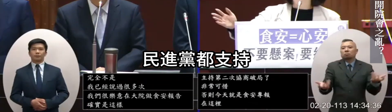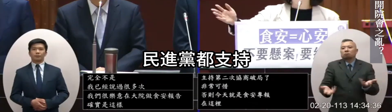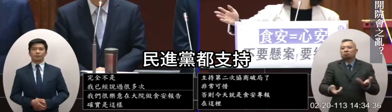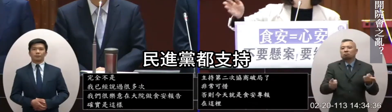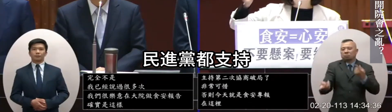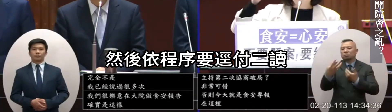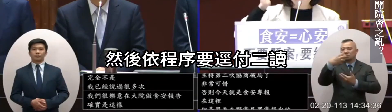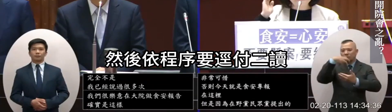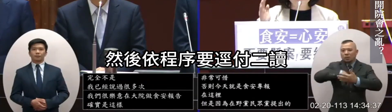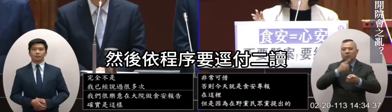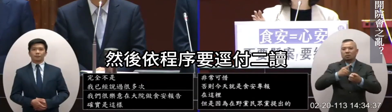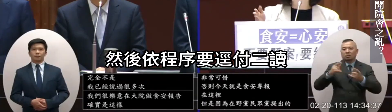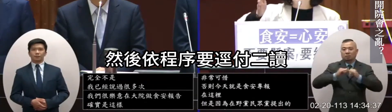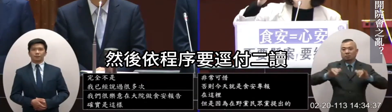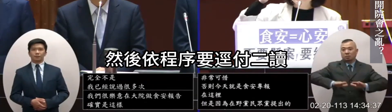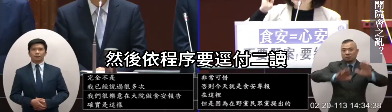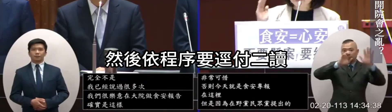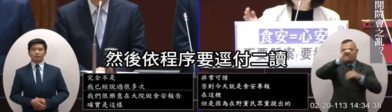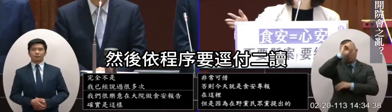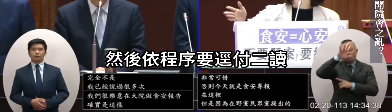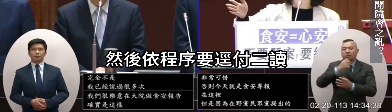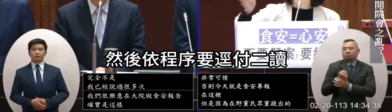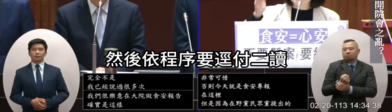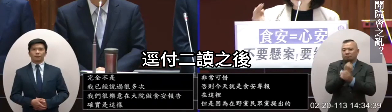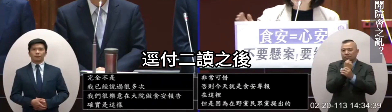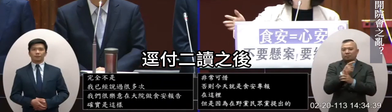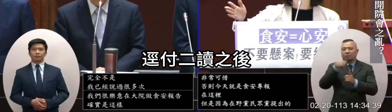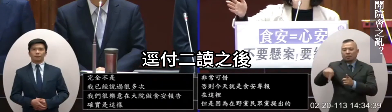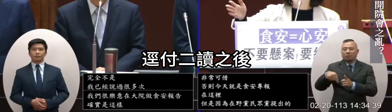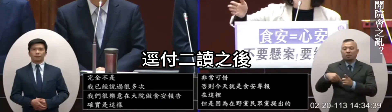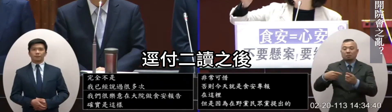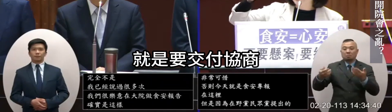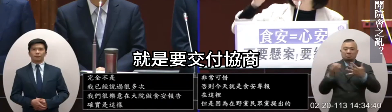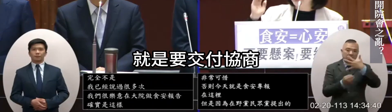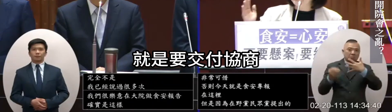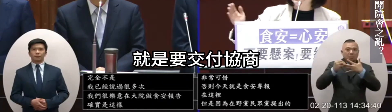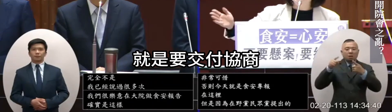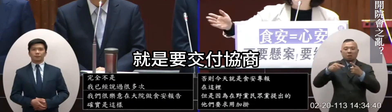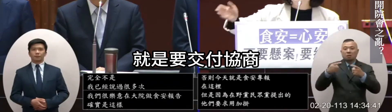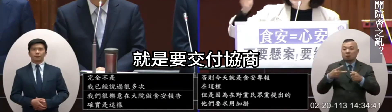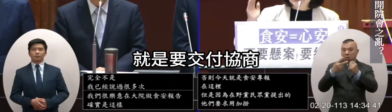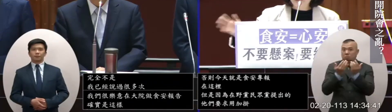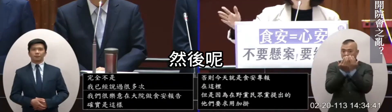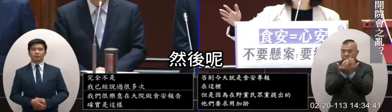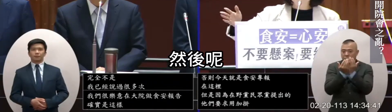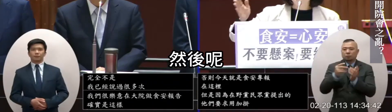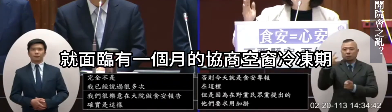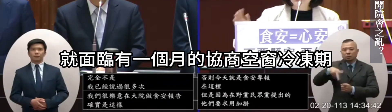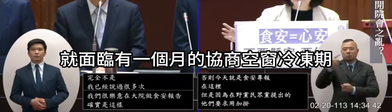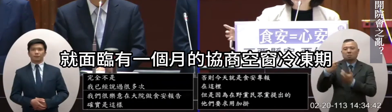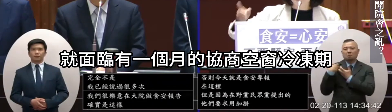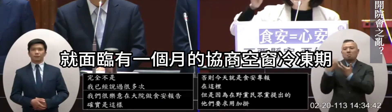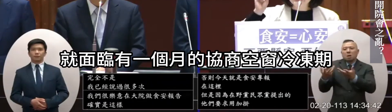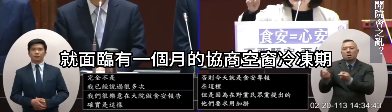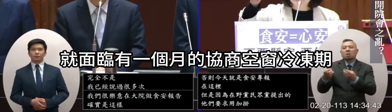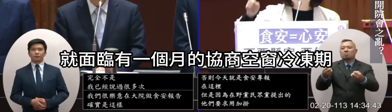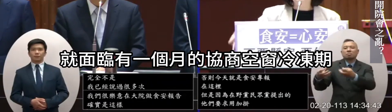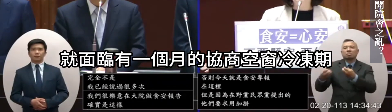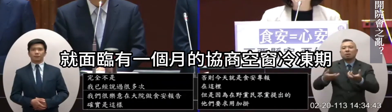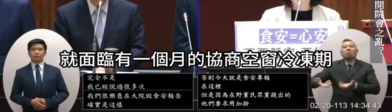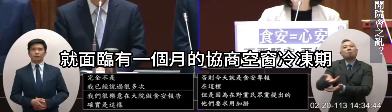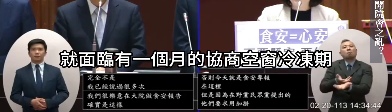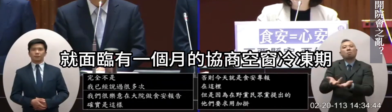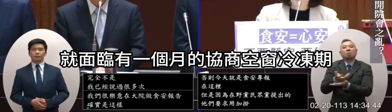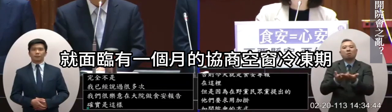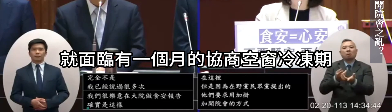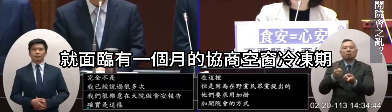党都支持，然后依程序要进覆二读，进覆二读之后就是要交付协商，然后呢就面临有一个月